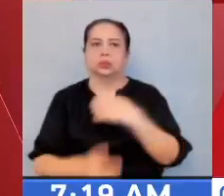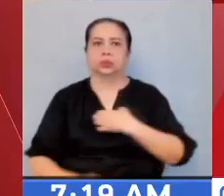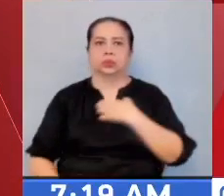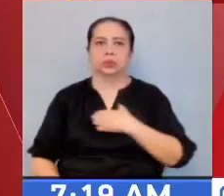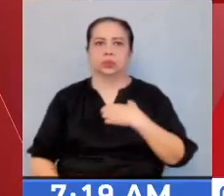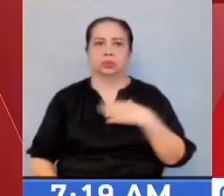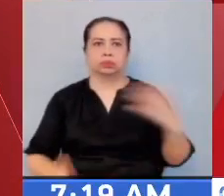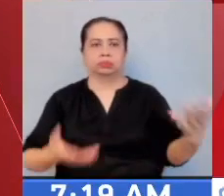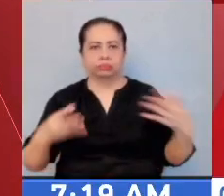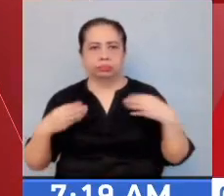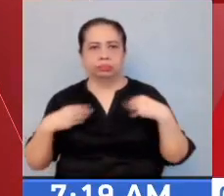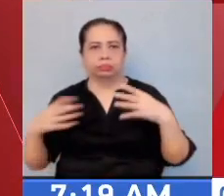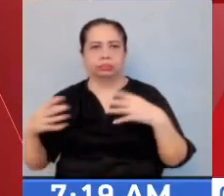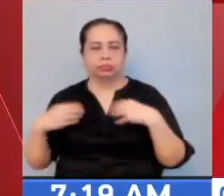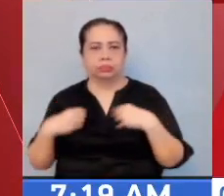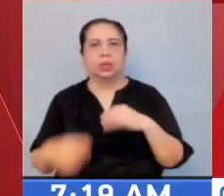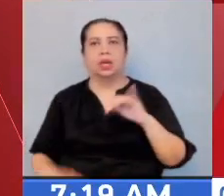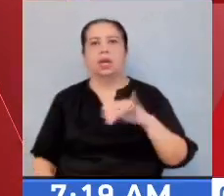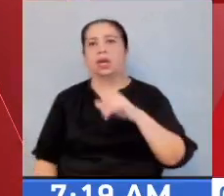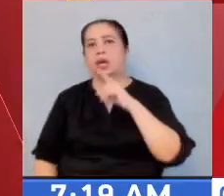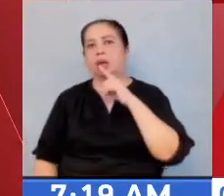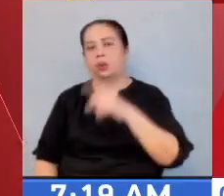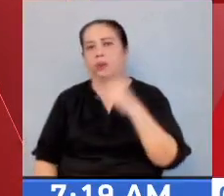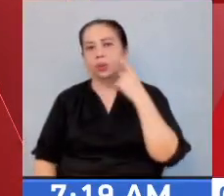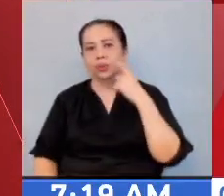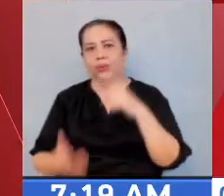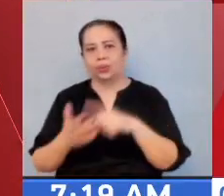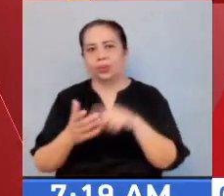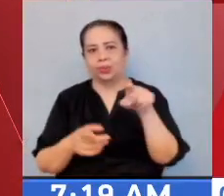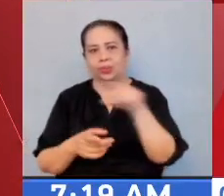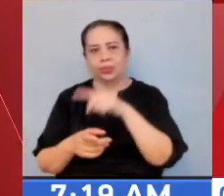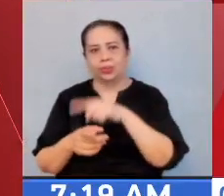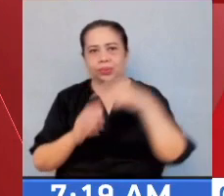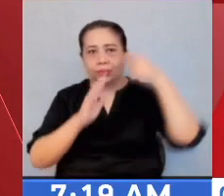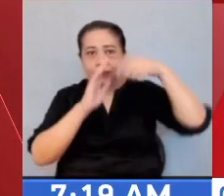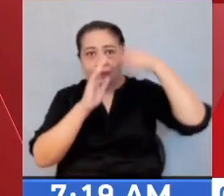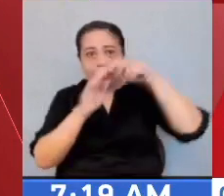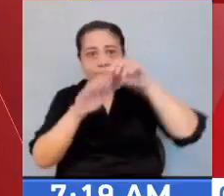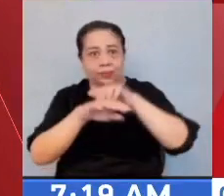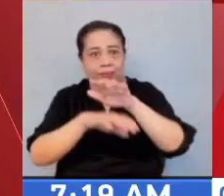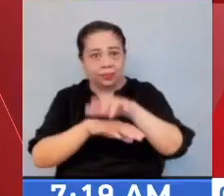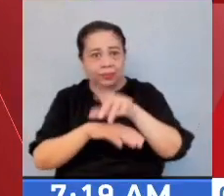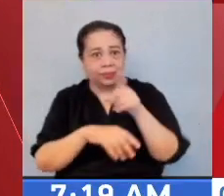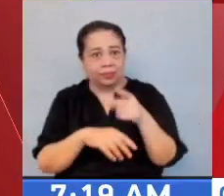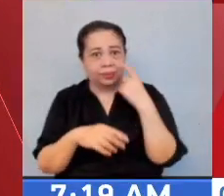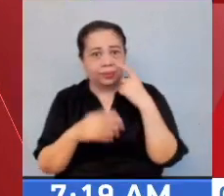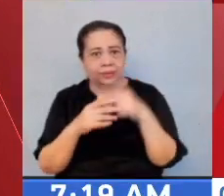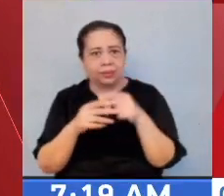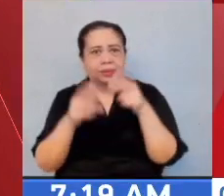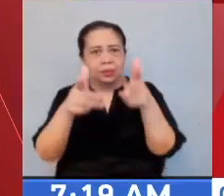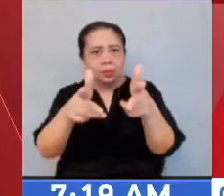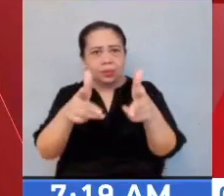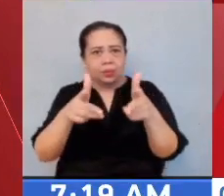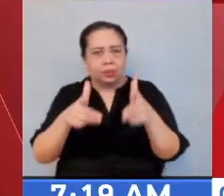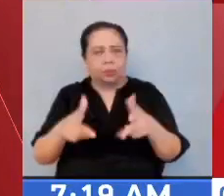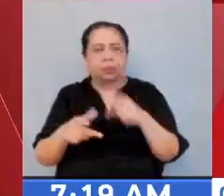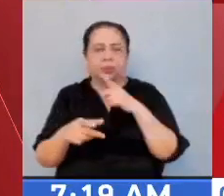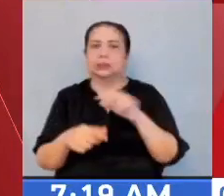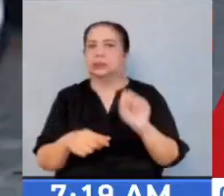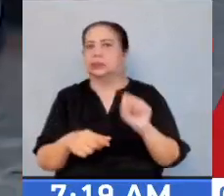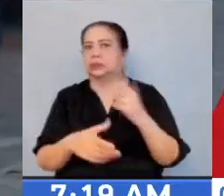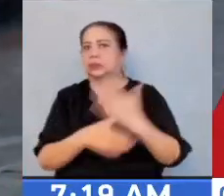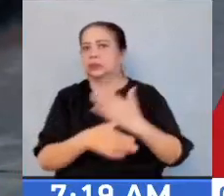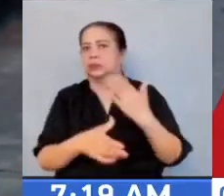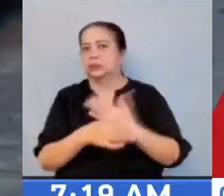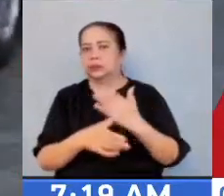sabihin talagang nakikita natin sa video na pinadala mo, ayan, no, naka-double park, talagang malaking ano yan, abala yan, lalo na kung may